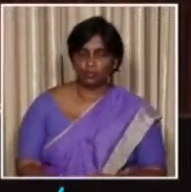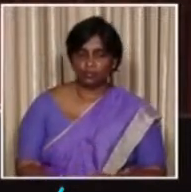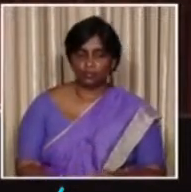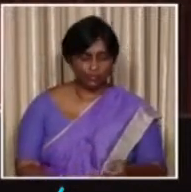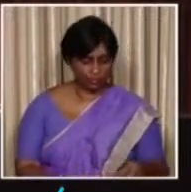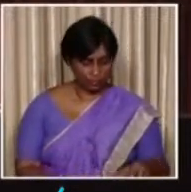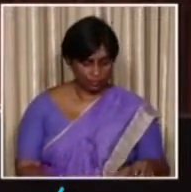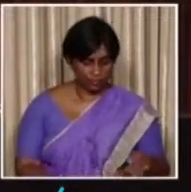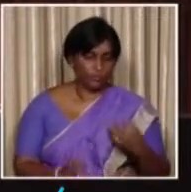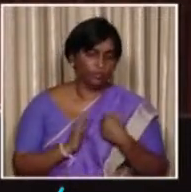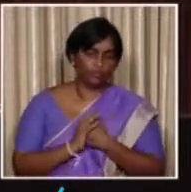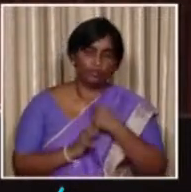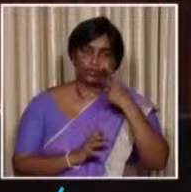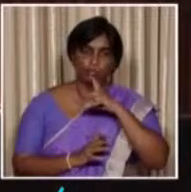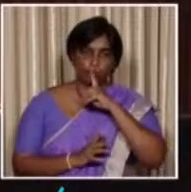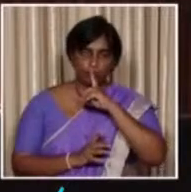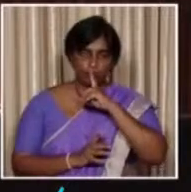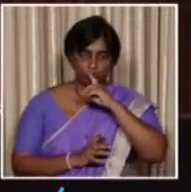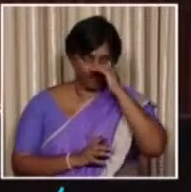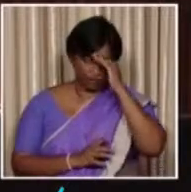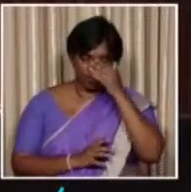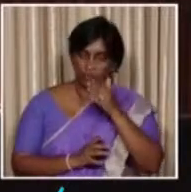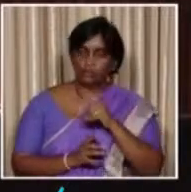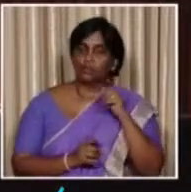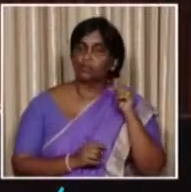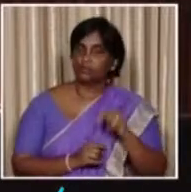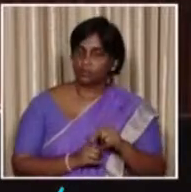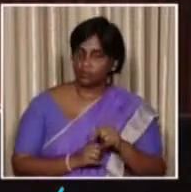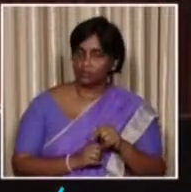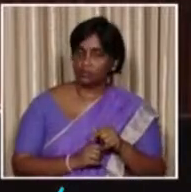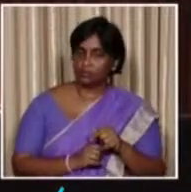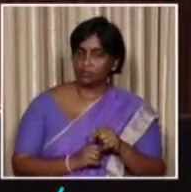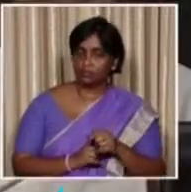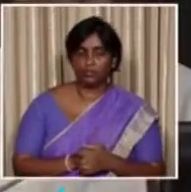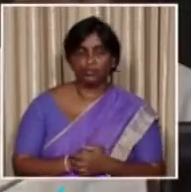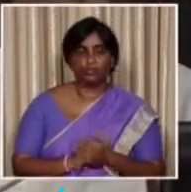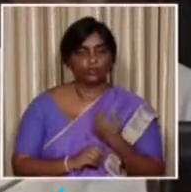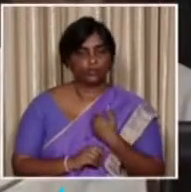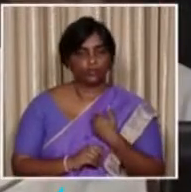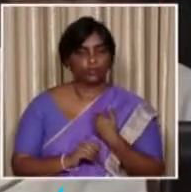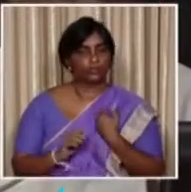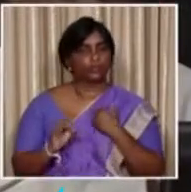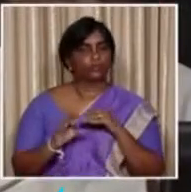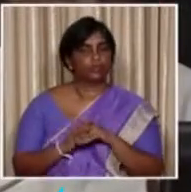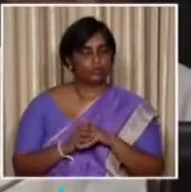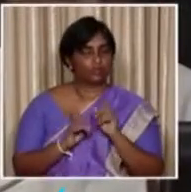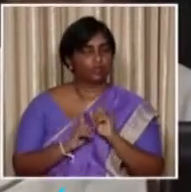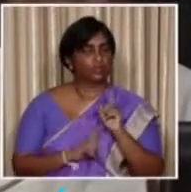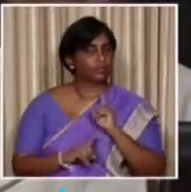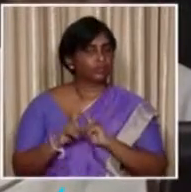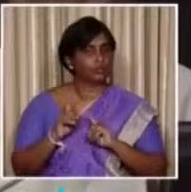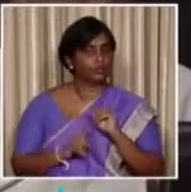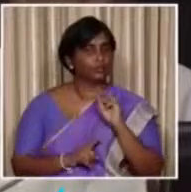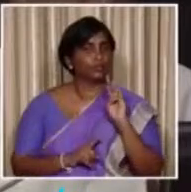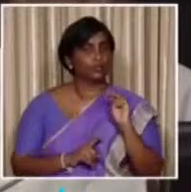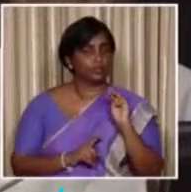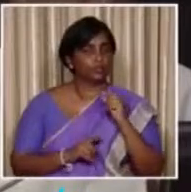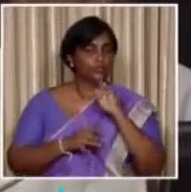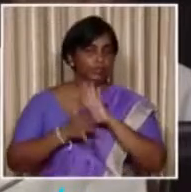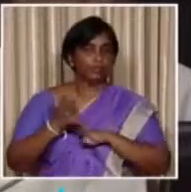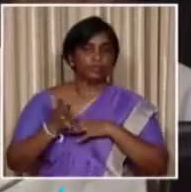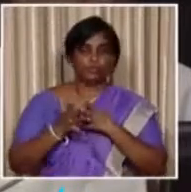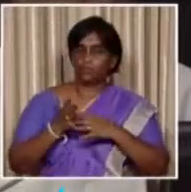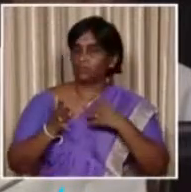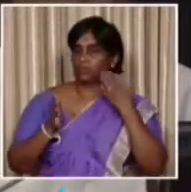ගරු නියෝජ්‍ය කතානායකතුමනි අද මම මේ සහභාගී වෙන මේ පාර්ලිමේන්තුවේ 30 වෙනි අයවැය